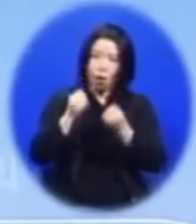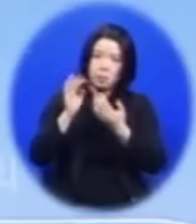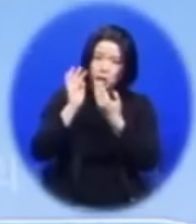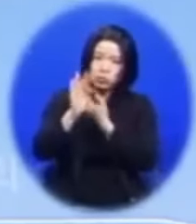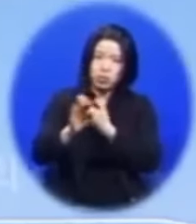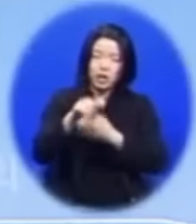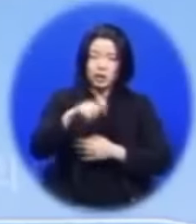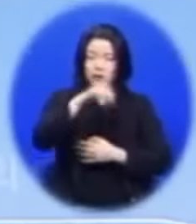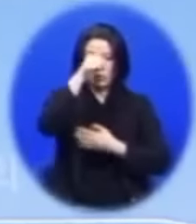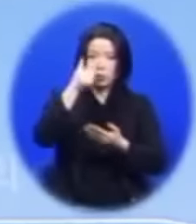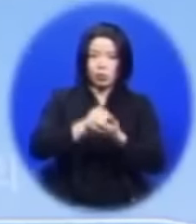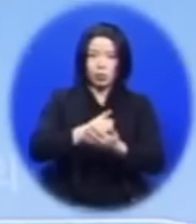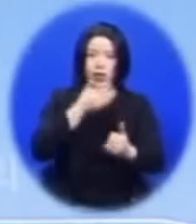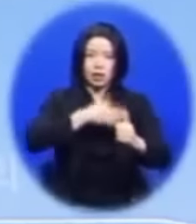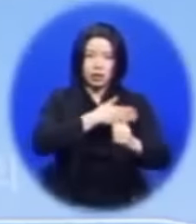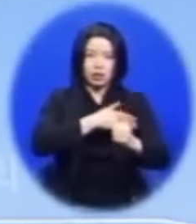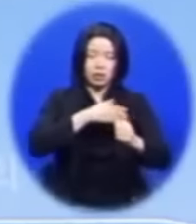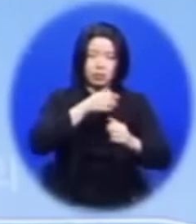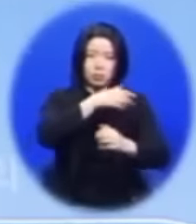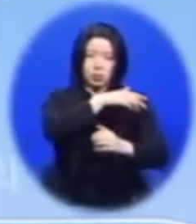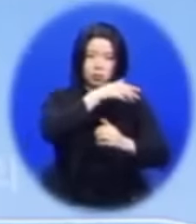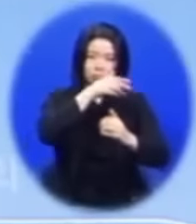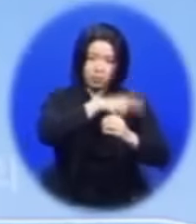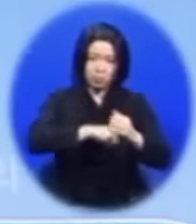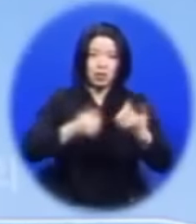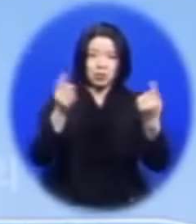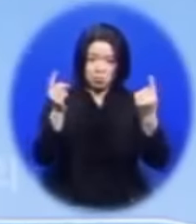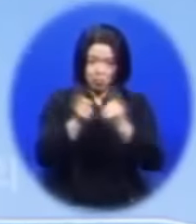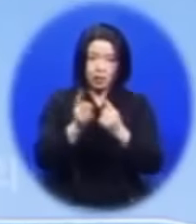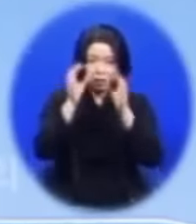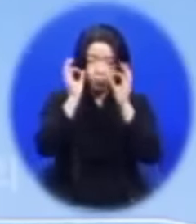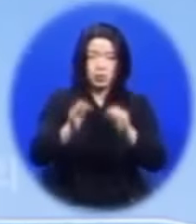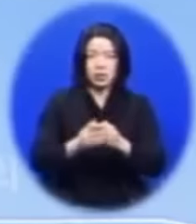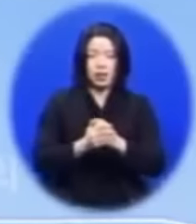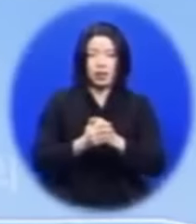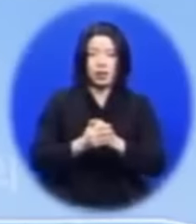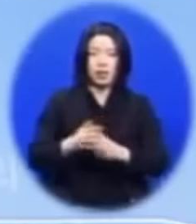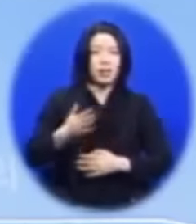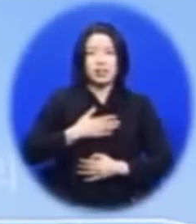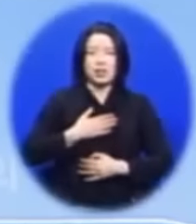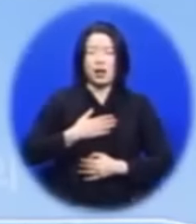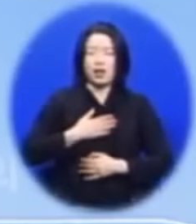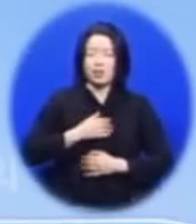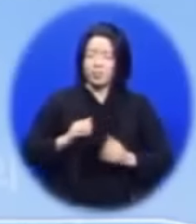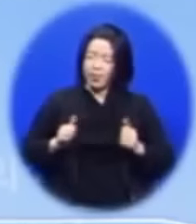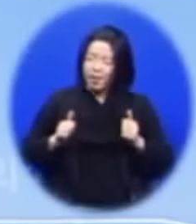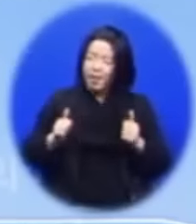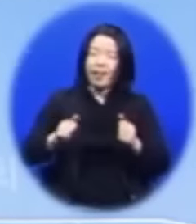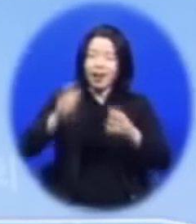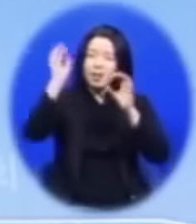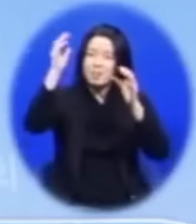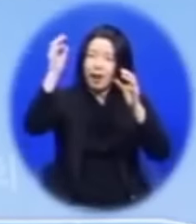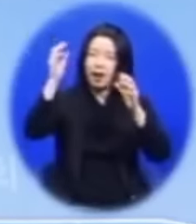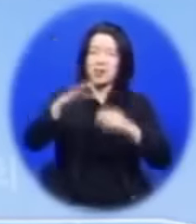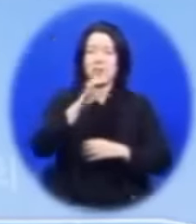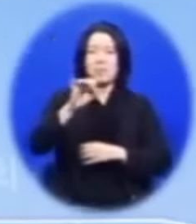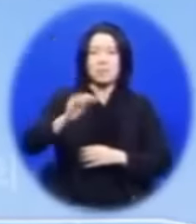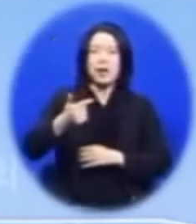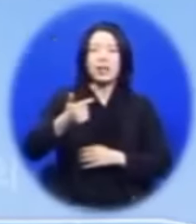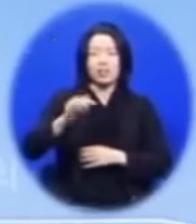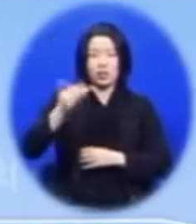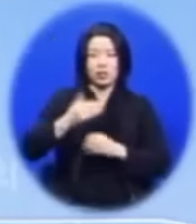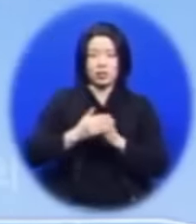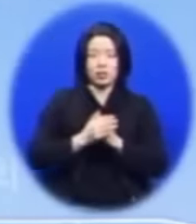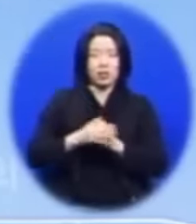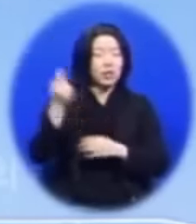그 교회 장로님과 권사님들을 만났더니 아주 제 팬이 됐대요 듣고 보니까 뭐